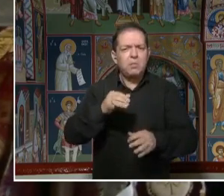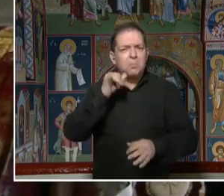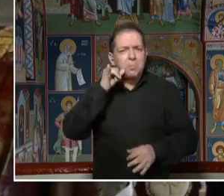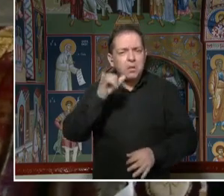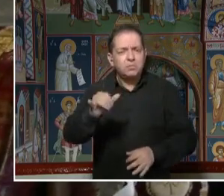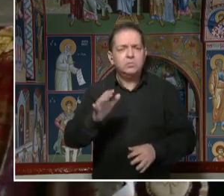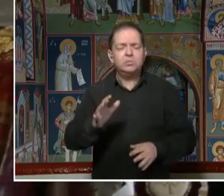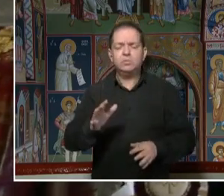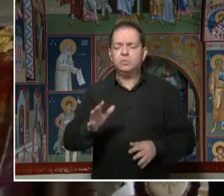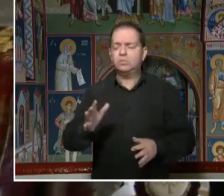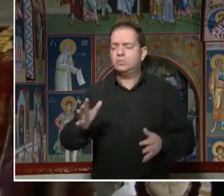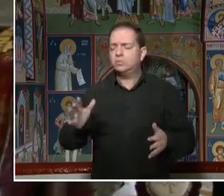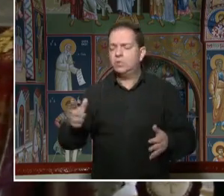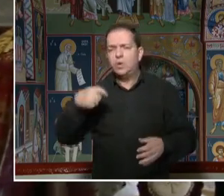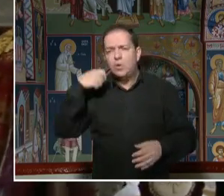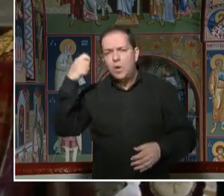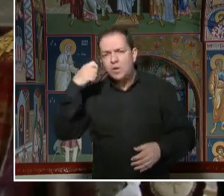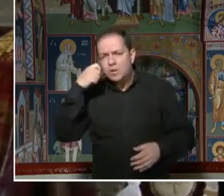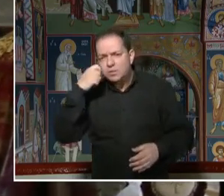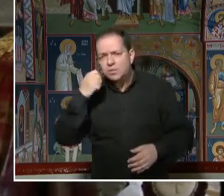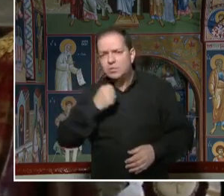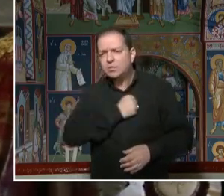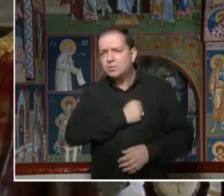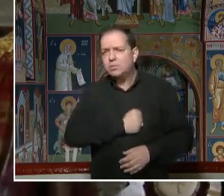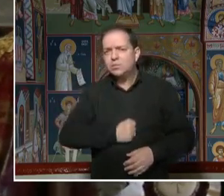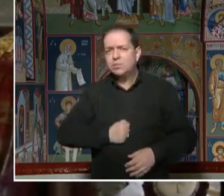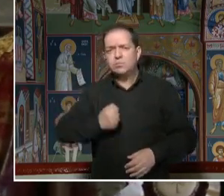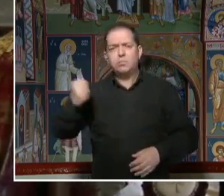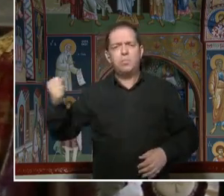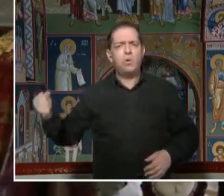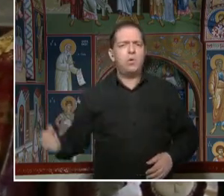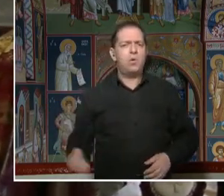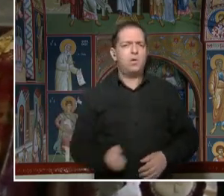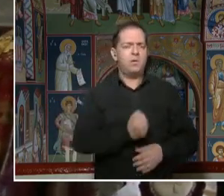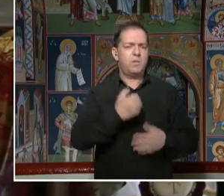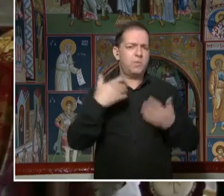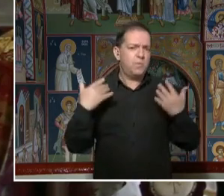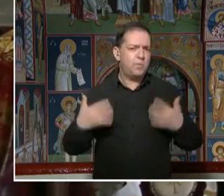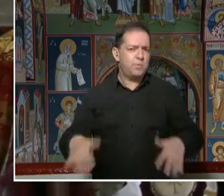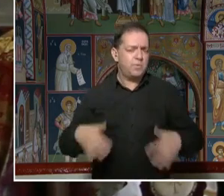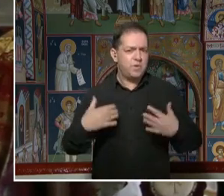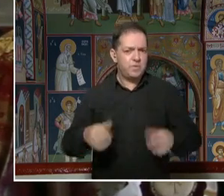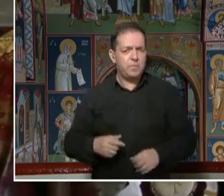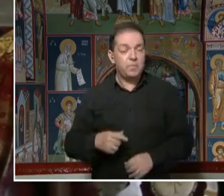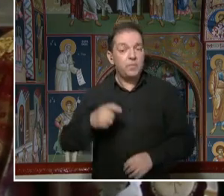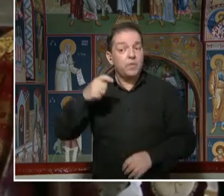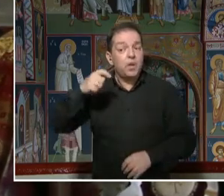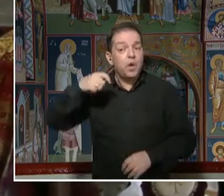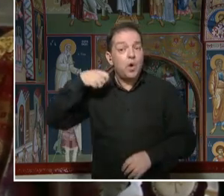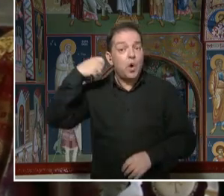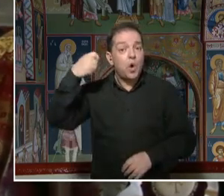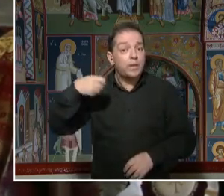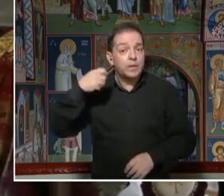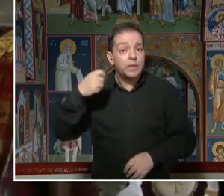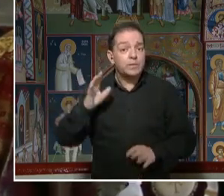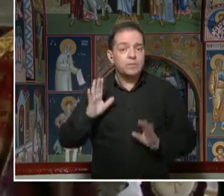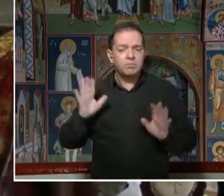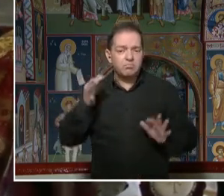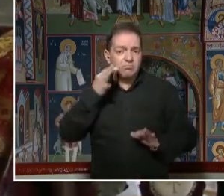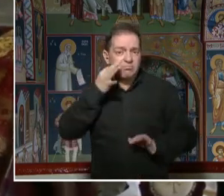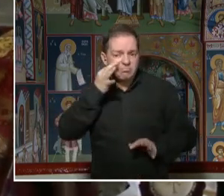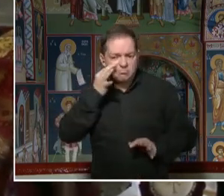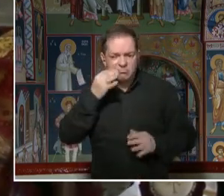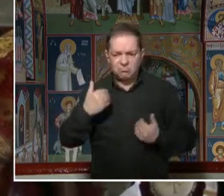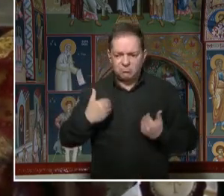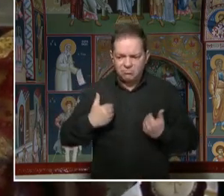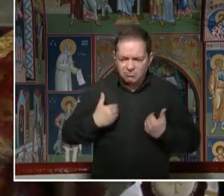Μεγάλος ο πόνος των γονέων τους και των οικείων τους. Οι ευσυνείδητοι γονείς δεν ζουν για τον εαυτόν